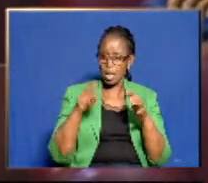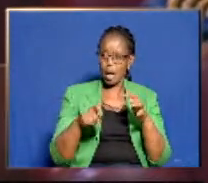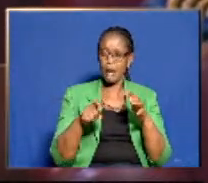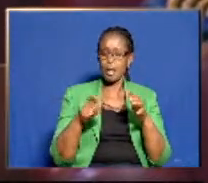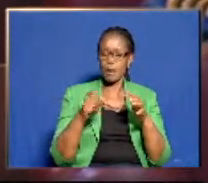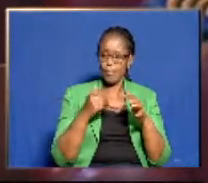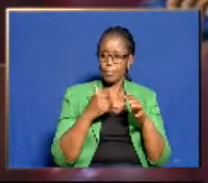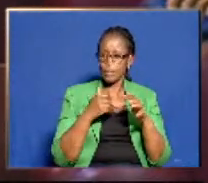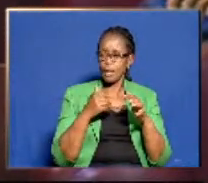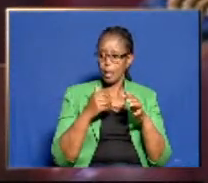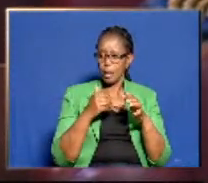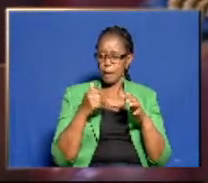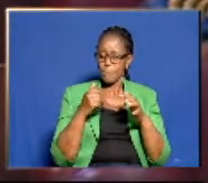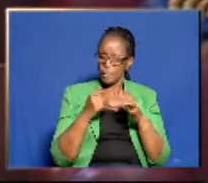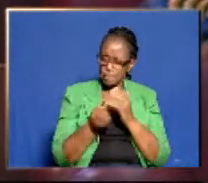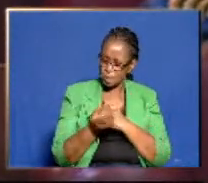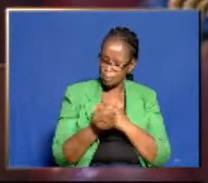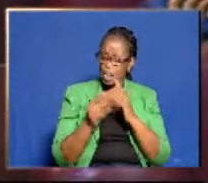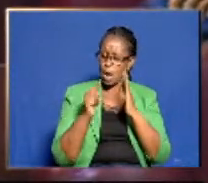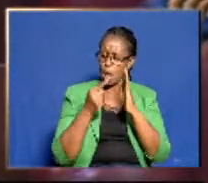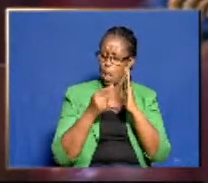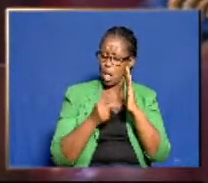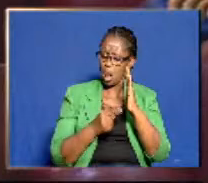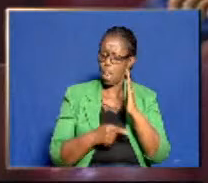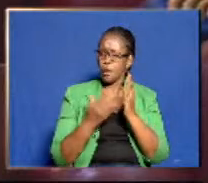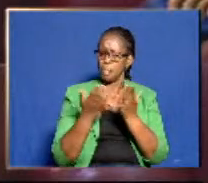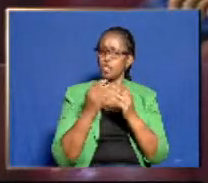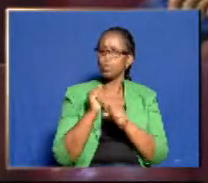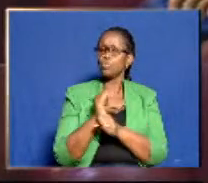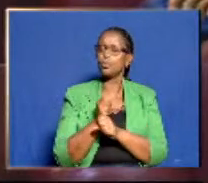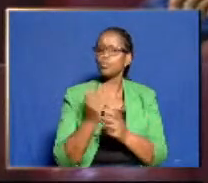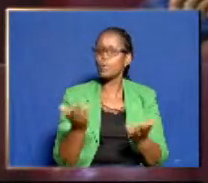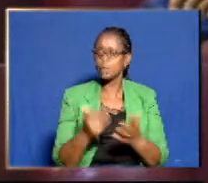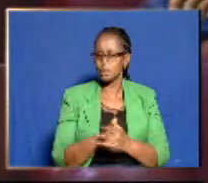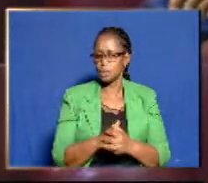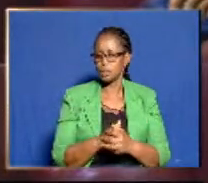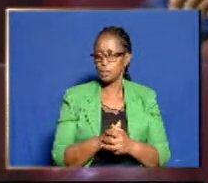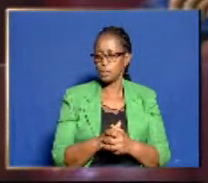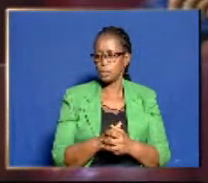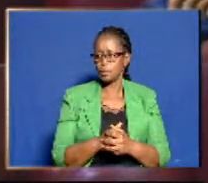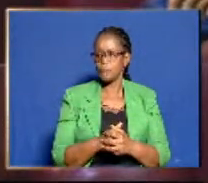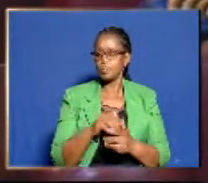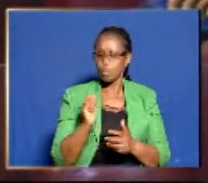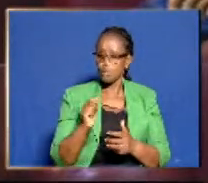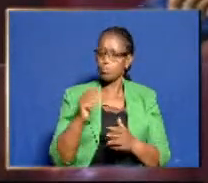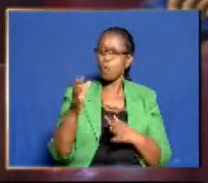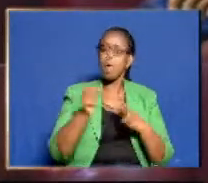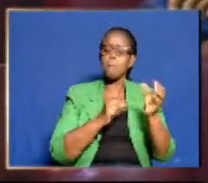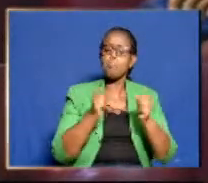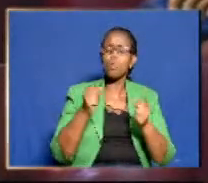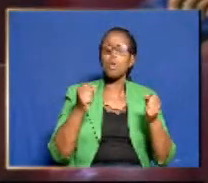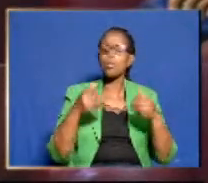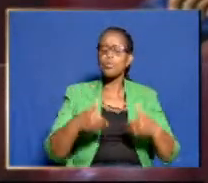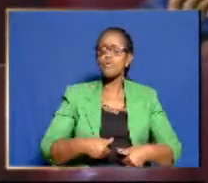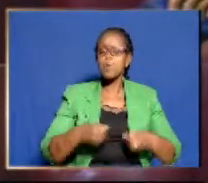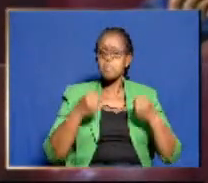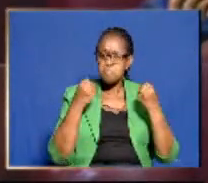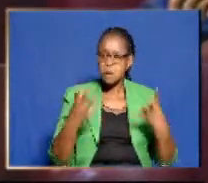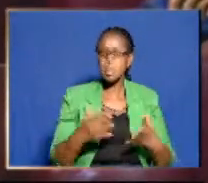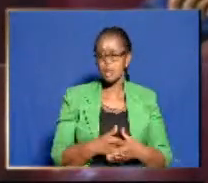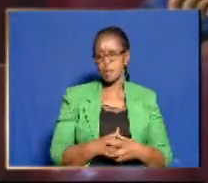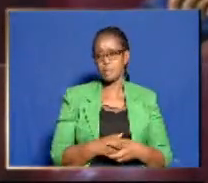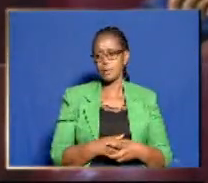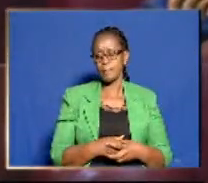kubwa na ikazungumzia mengi wataka kufanya upande wa blue economy. Tukaona hapa tungeandika vijana wengi sana, na tunao potential